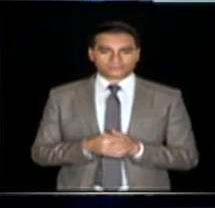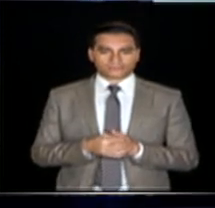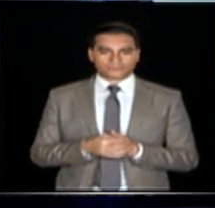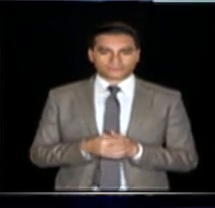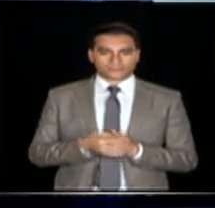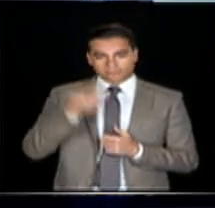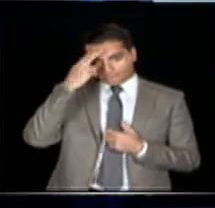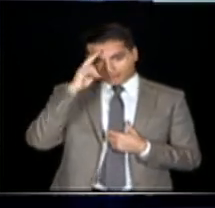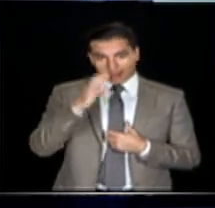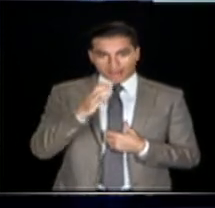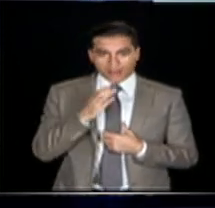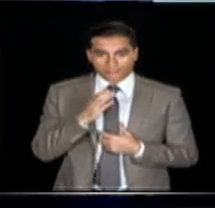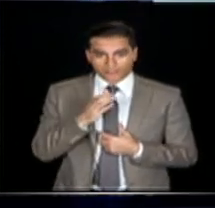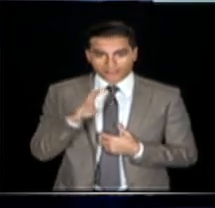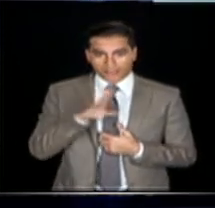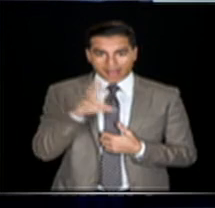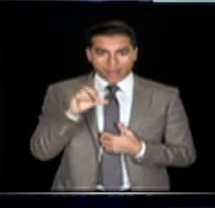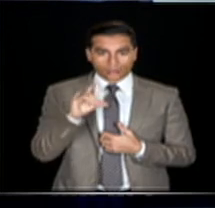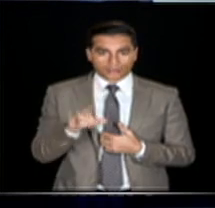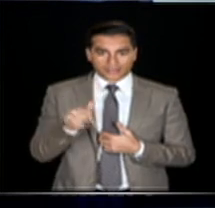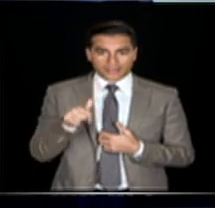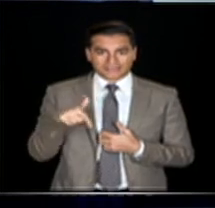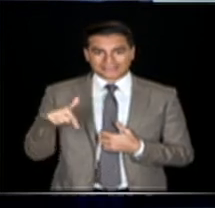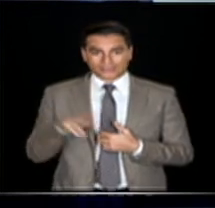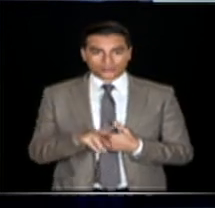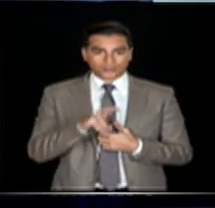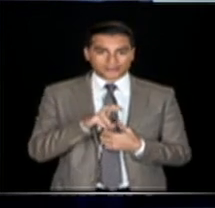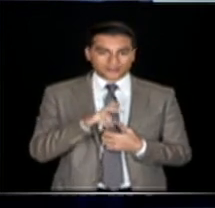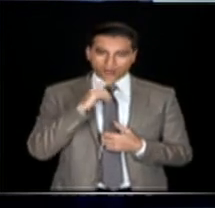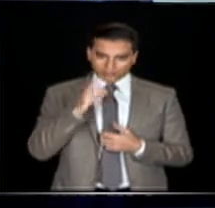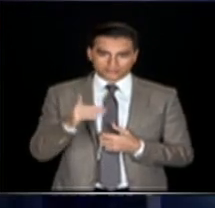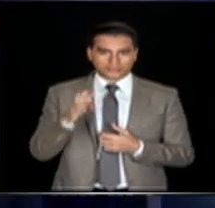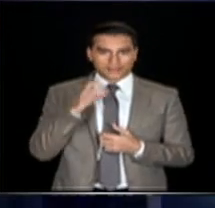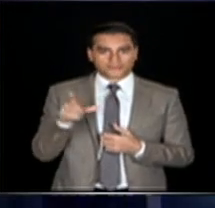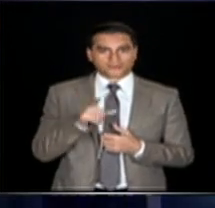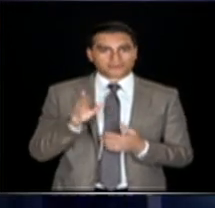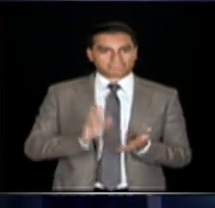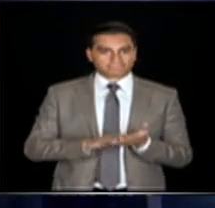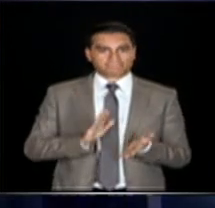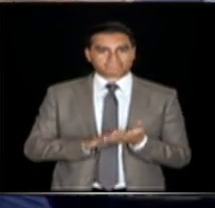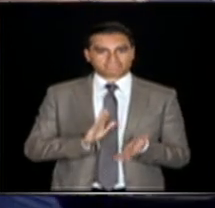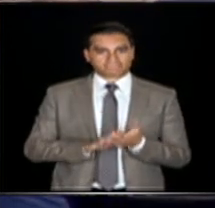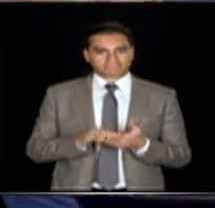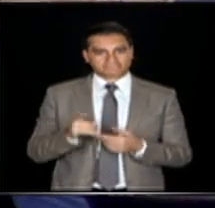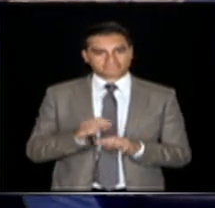مين اللي هيجاوب؟ كلاوديا. 76. إجابة صحيحة. أخيرا.